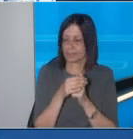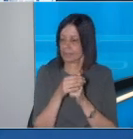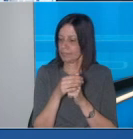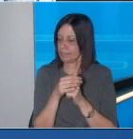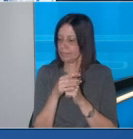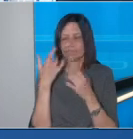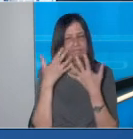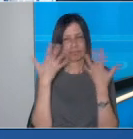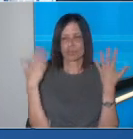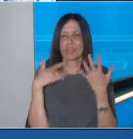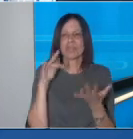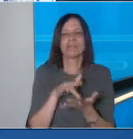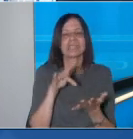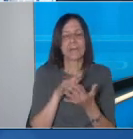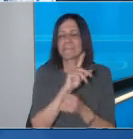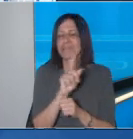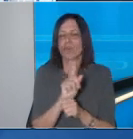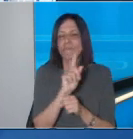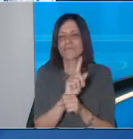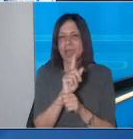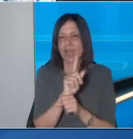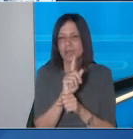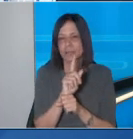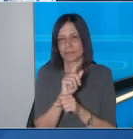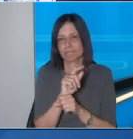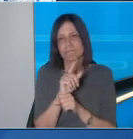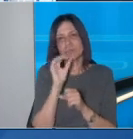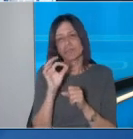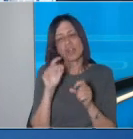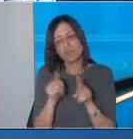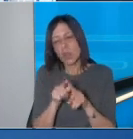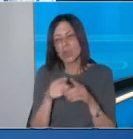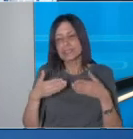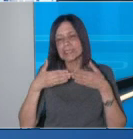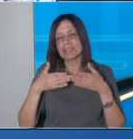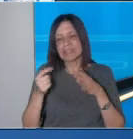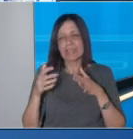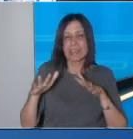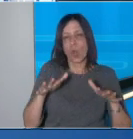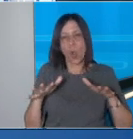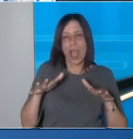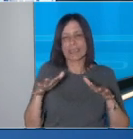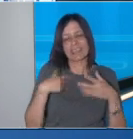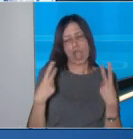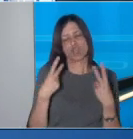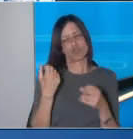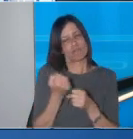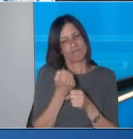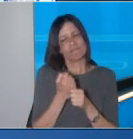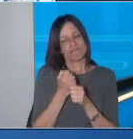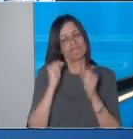תראה, אין ספק שאנחנו נמצאים באיזושהי תקופה של ספינה שקצת רועדת, ונורא נורא חשוב לנו לייצר